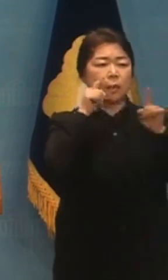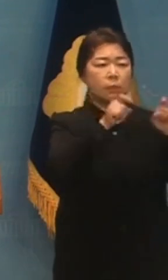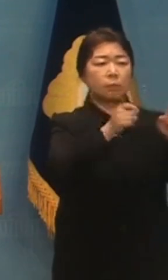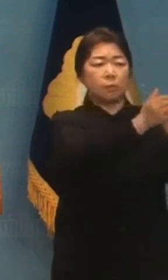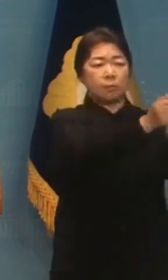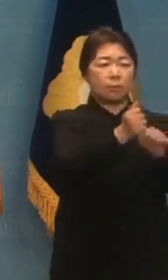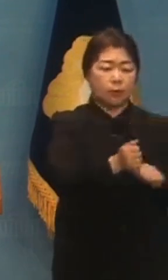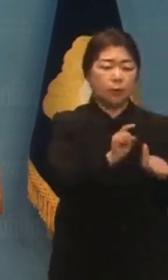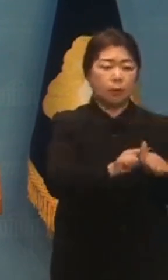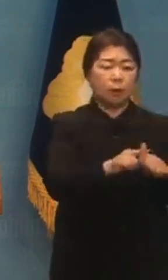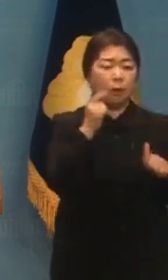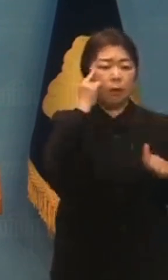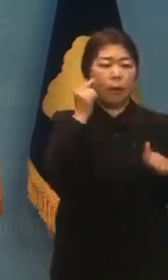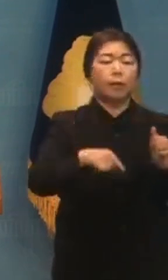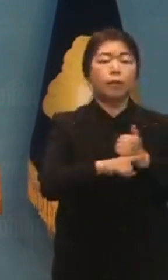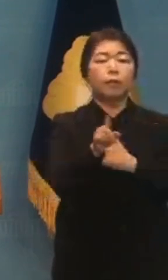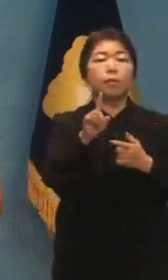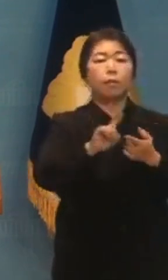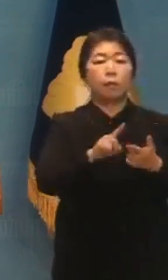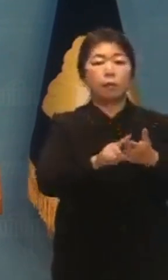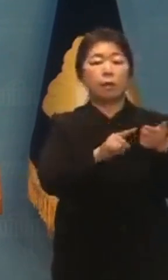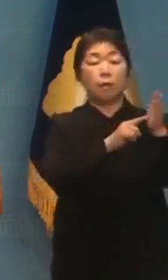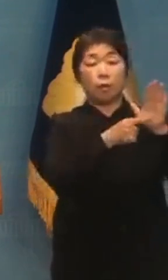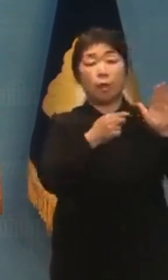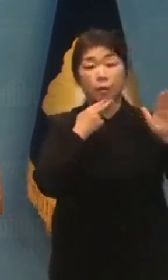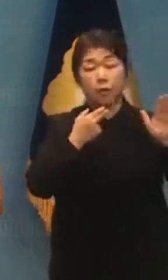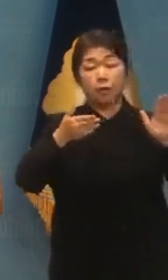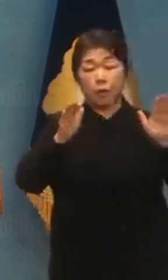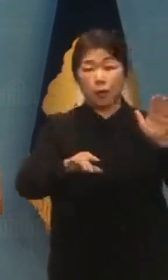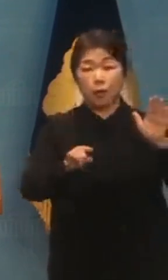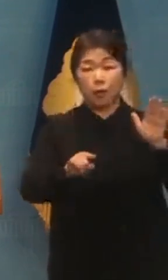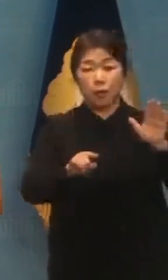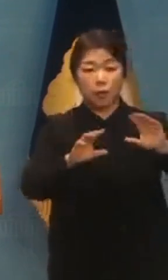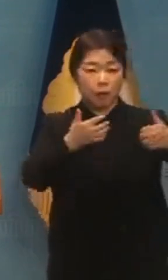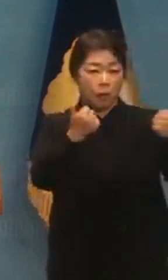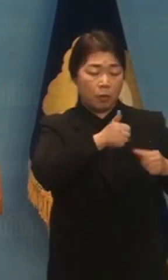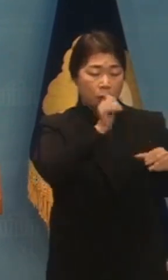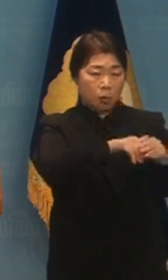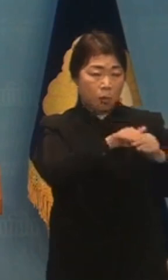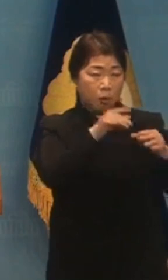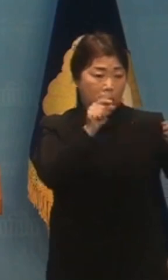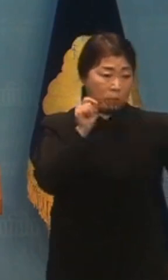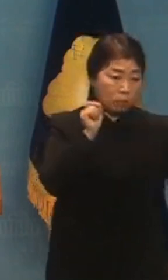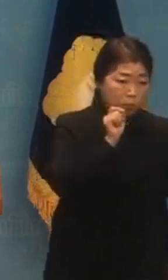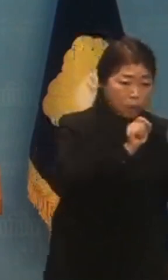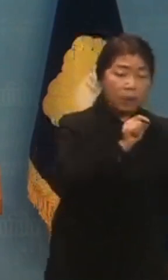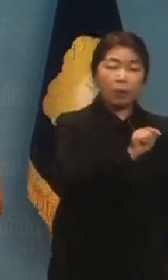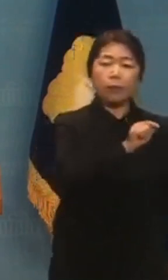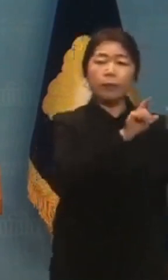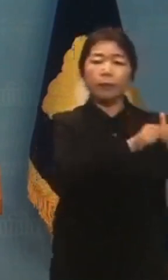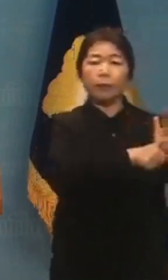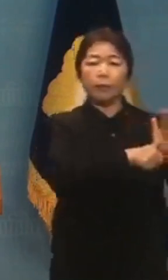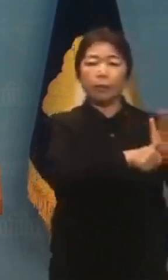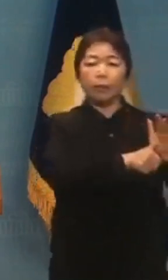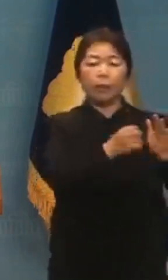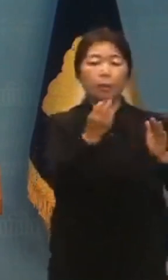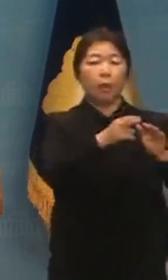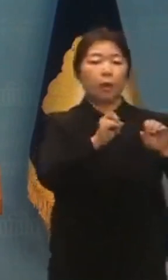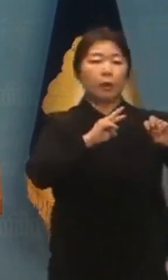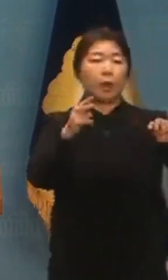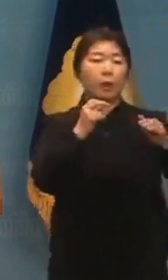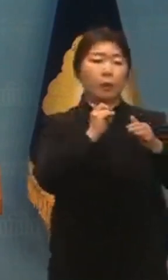구체적 범행 동기를 밝히지는 않았습니다. 그러나 총선을 앞둔 상황이라는 점,